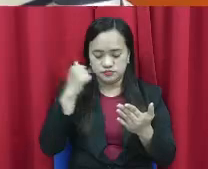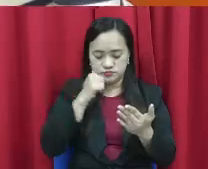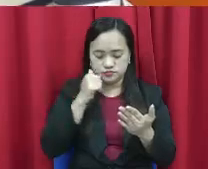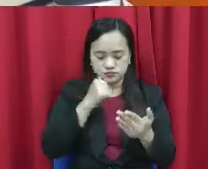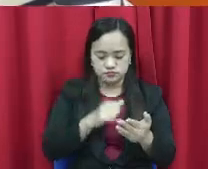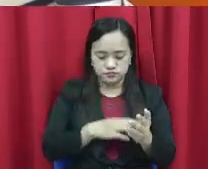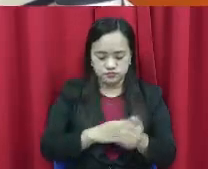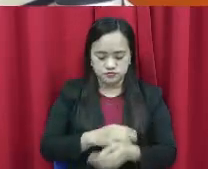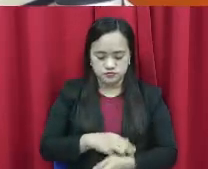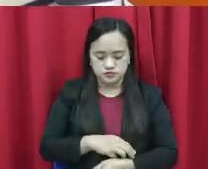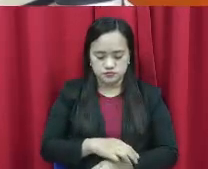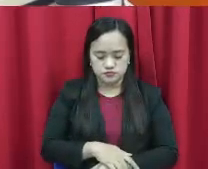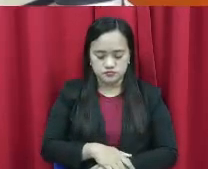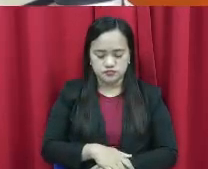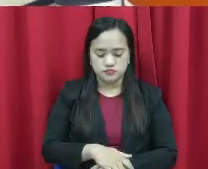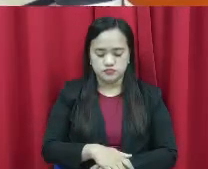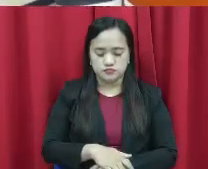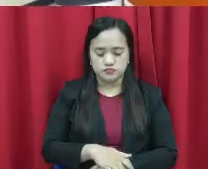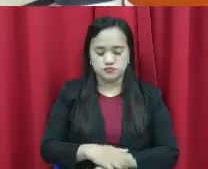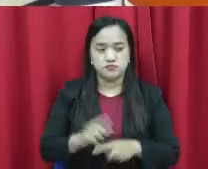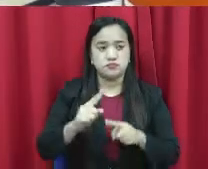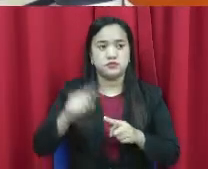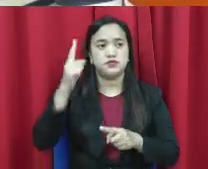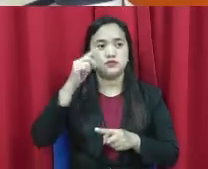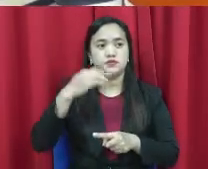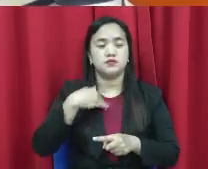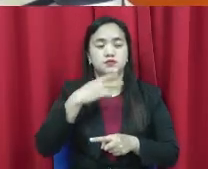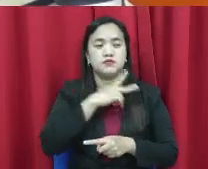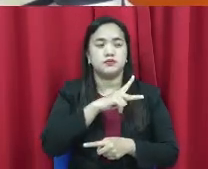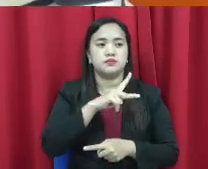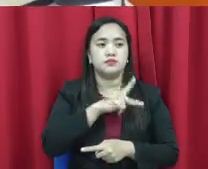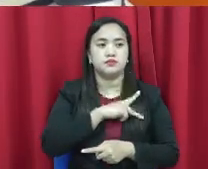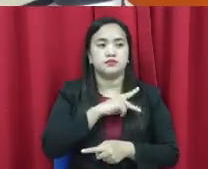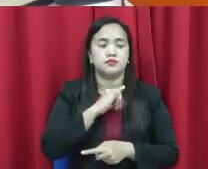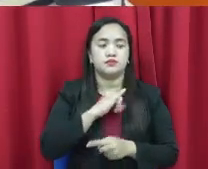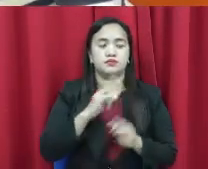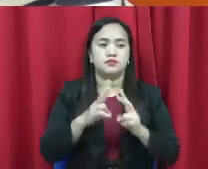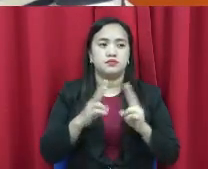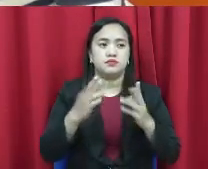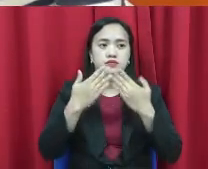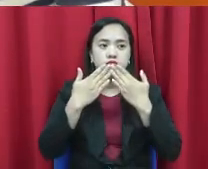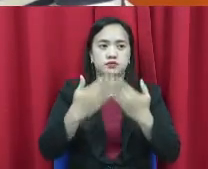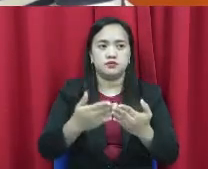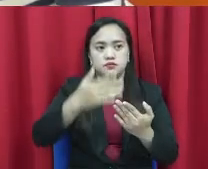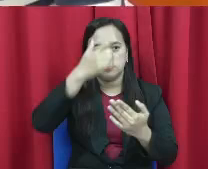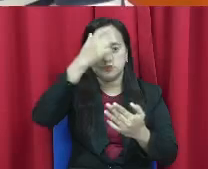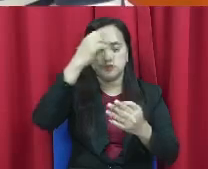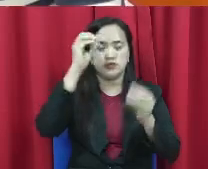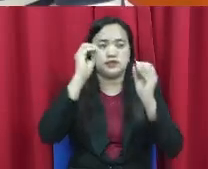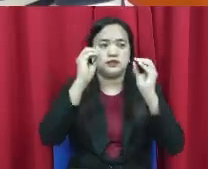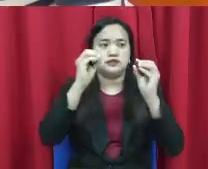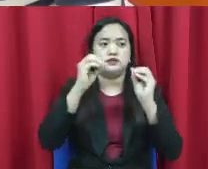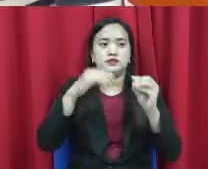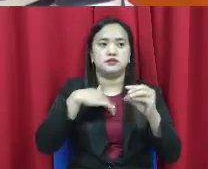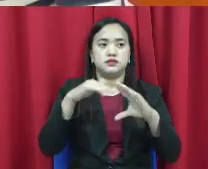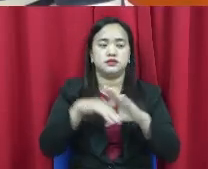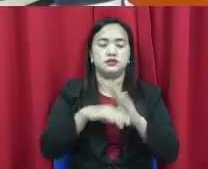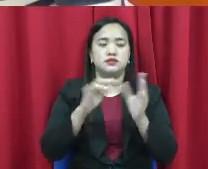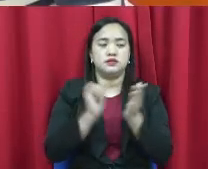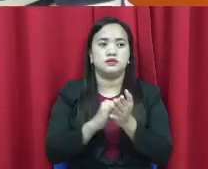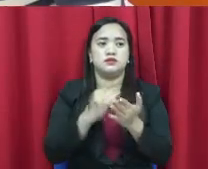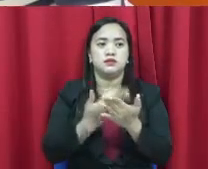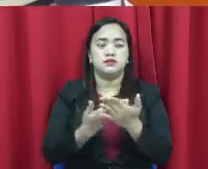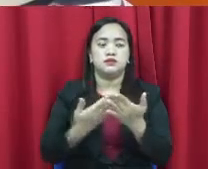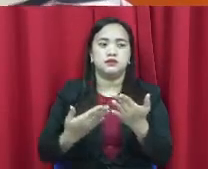ma'am target pero Actually po ako personally ay nagpapasalamat sa Panginoon kasi Tinuruan din niya ako sa ganyang mga bagay